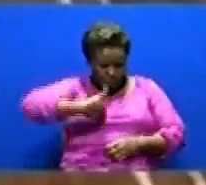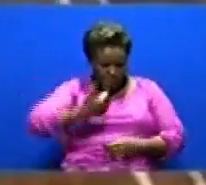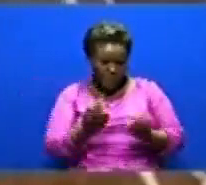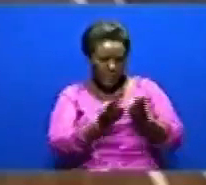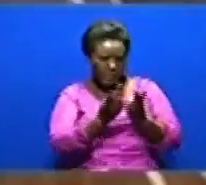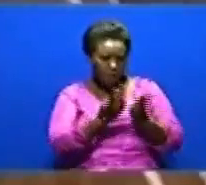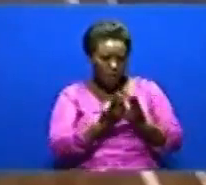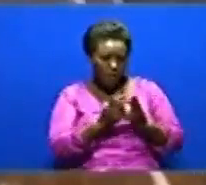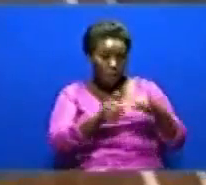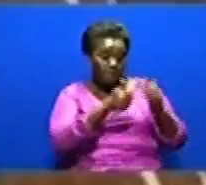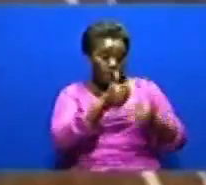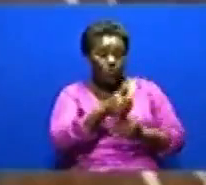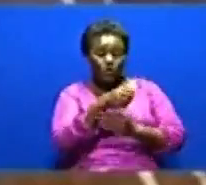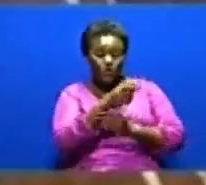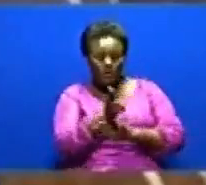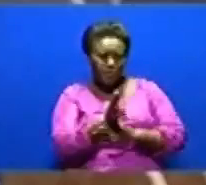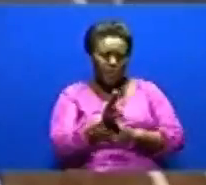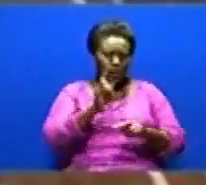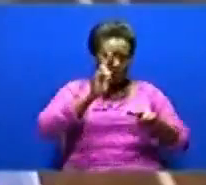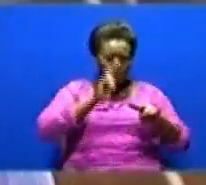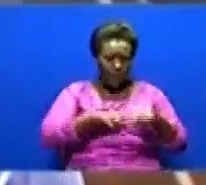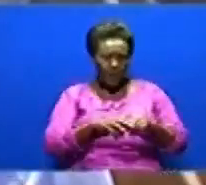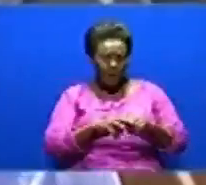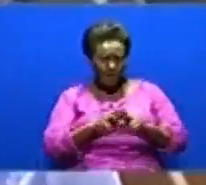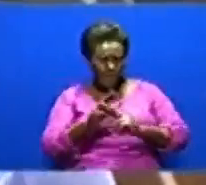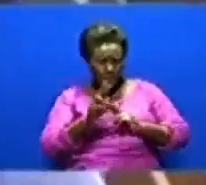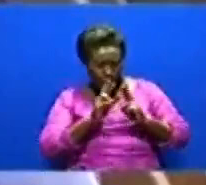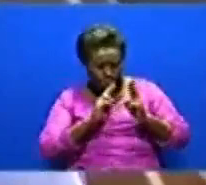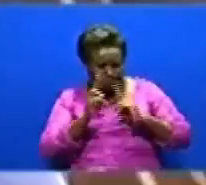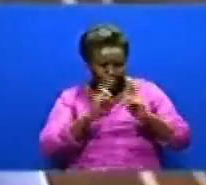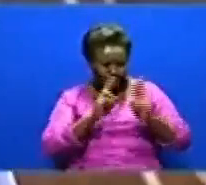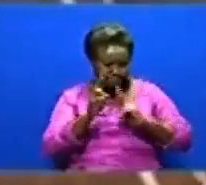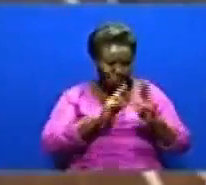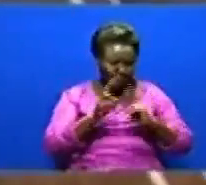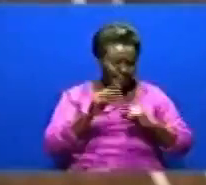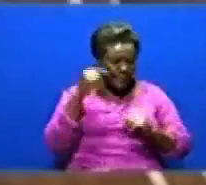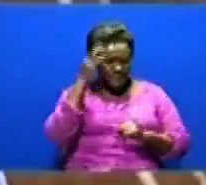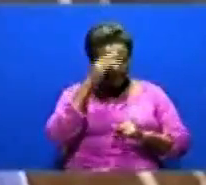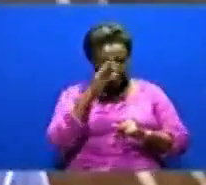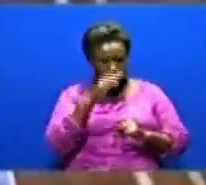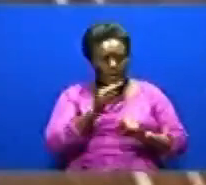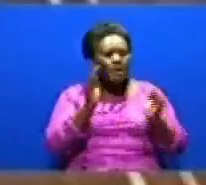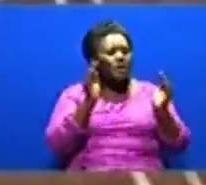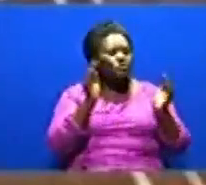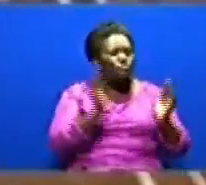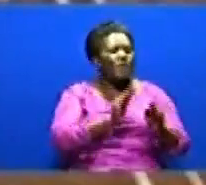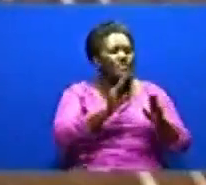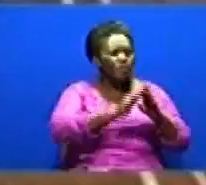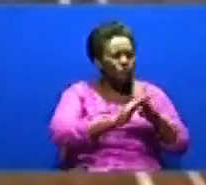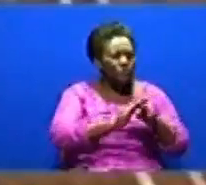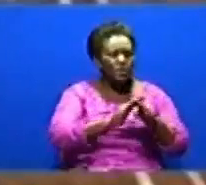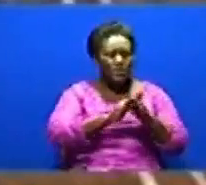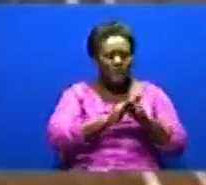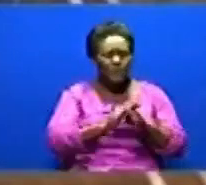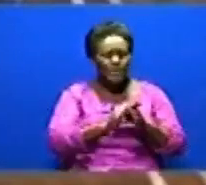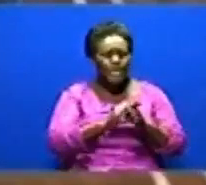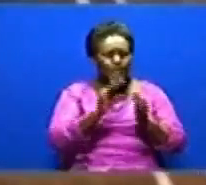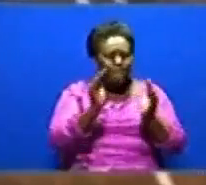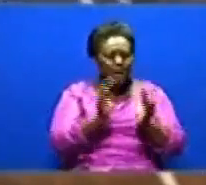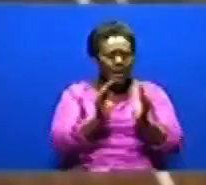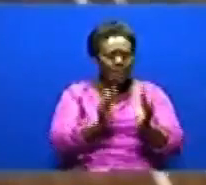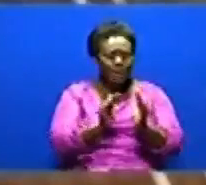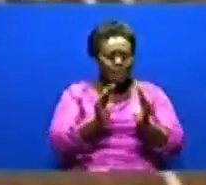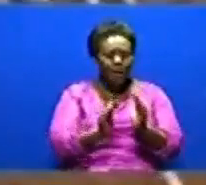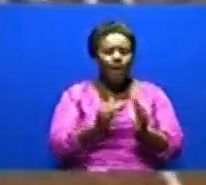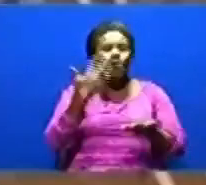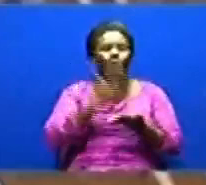kuweza kubana baadhi ya matumizi. Jengo hili kwa ukubwa wake litakwenda kugharimu karibia milioni 100. Na tayari mpaka sasa